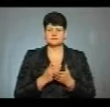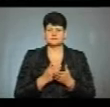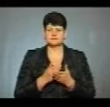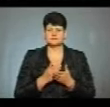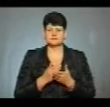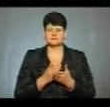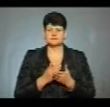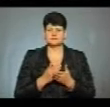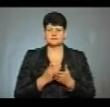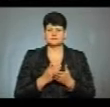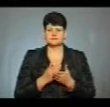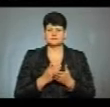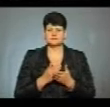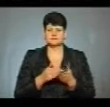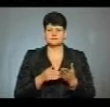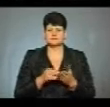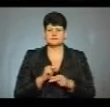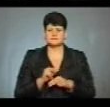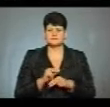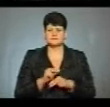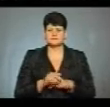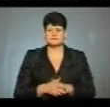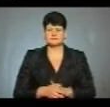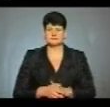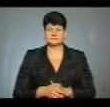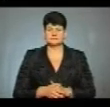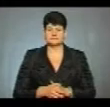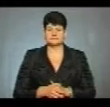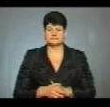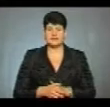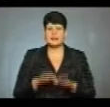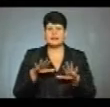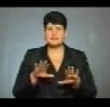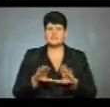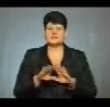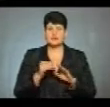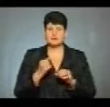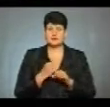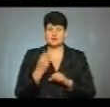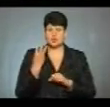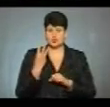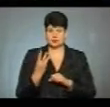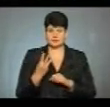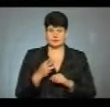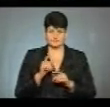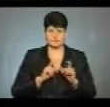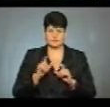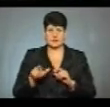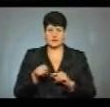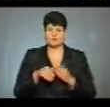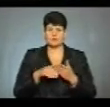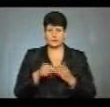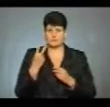Переходи. Є. Раз, два, три. На місці виклику працюють 3 парамедиків. Їм допомагають